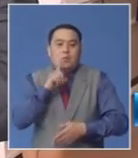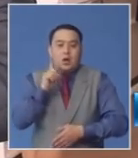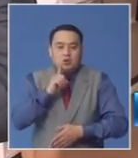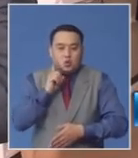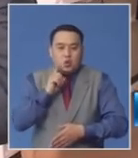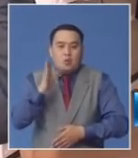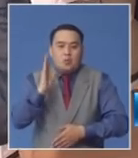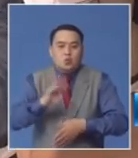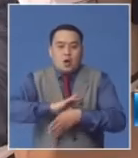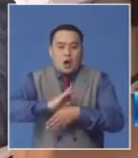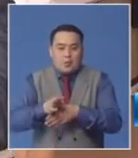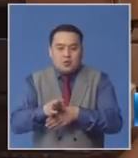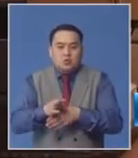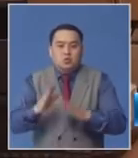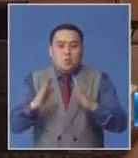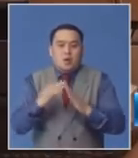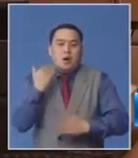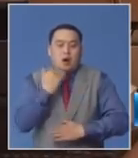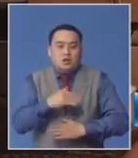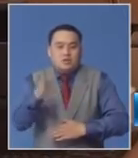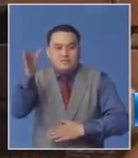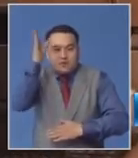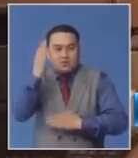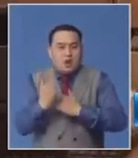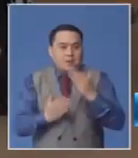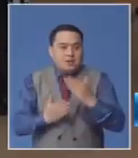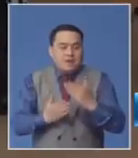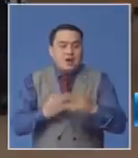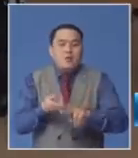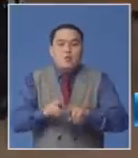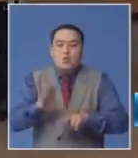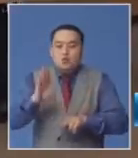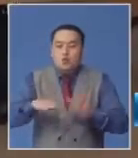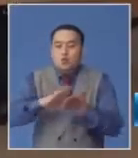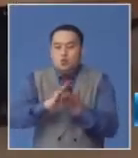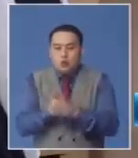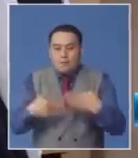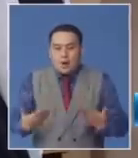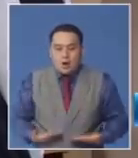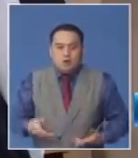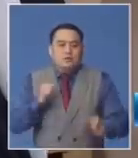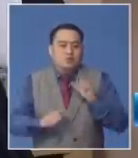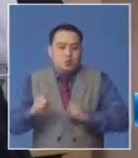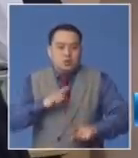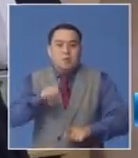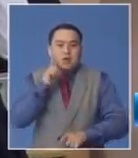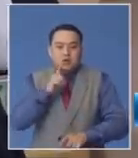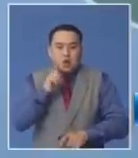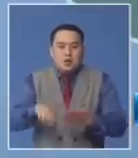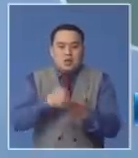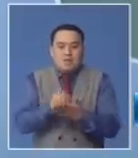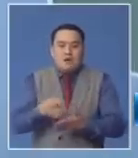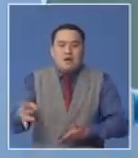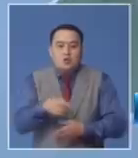будут обеспечены доступность и качество высшего образования станут также лучшие условия проживания студенческой молодежи глава